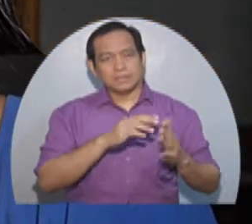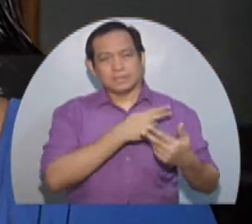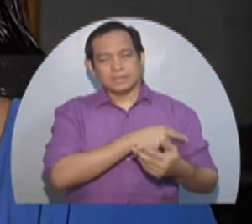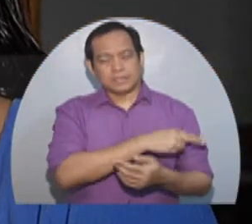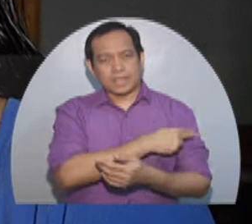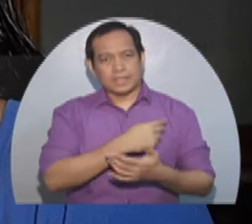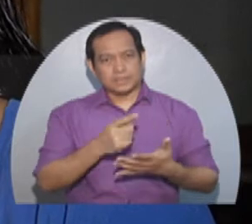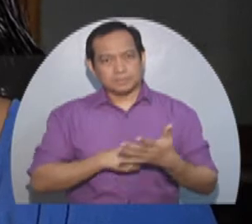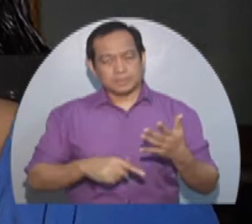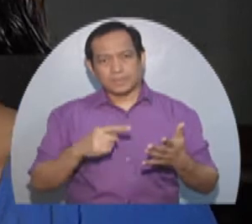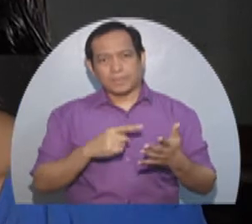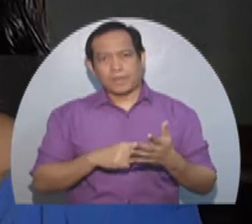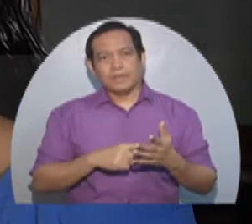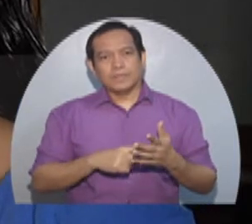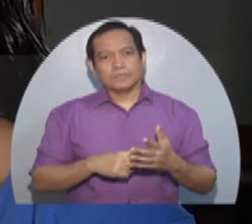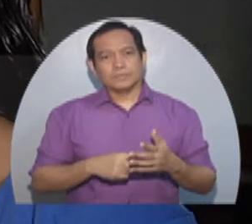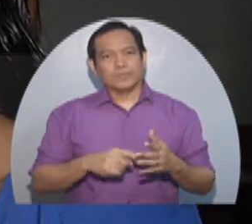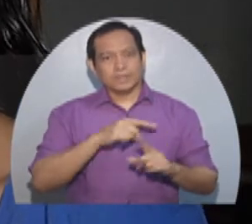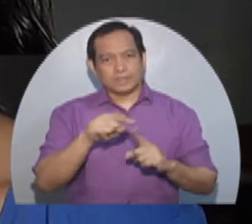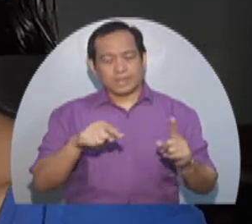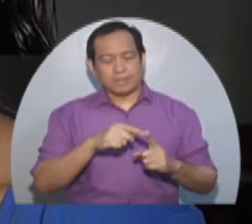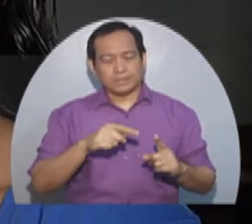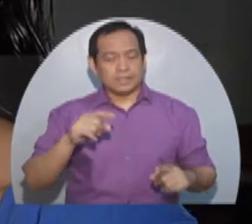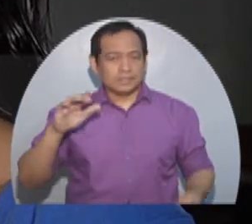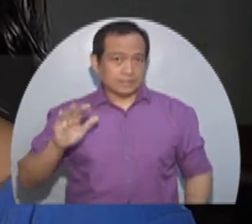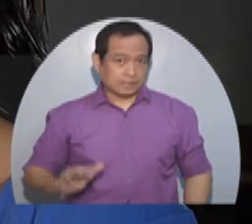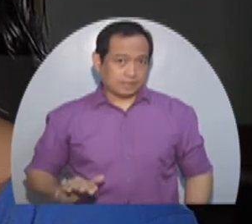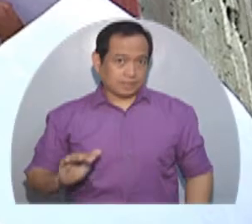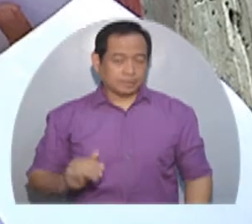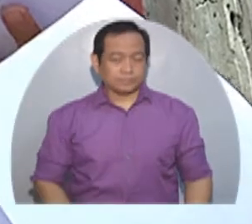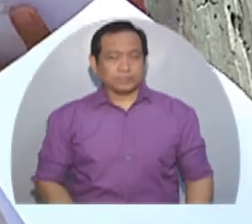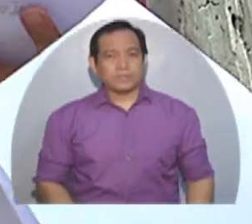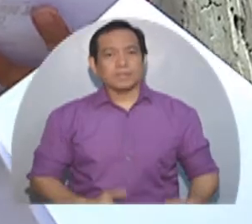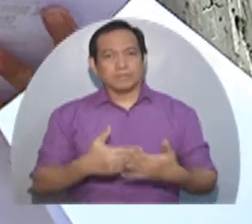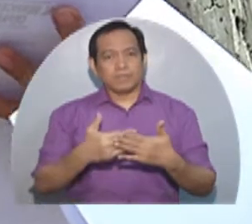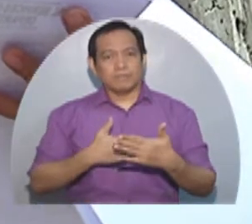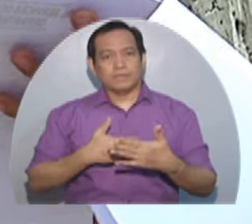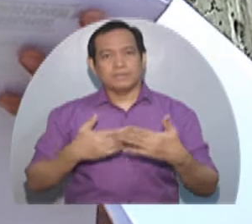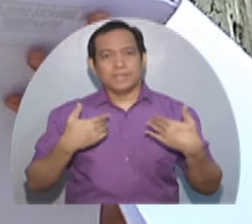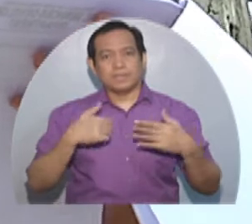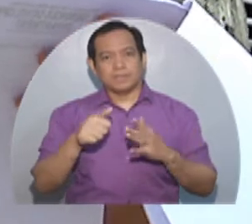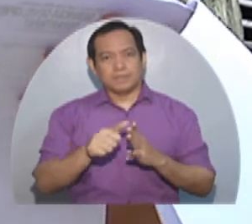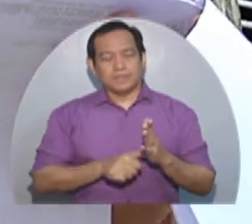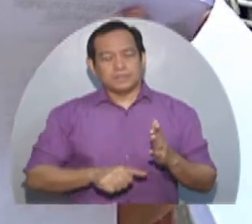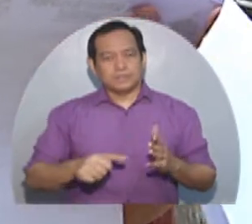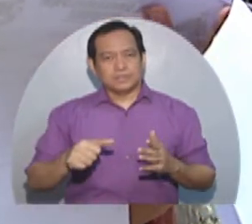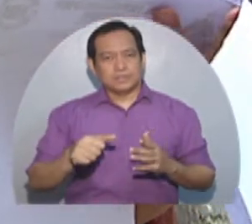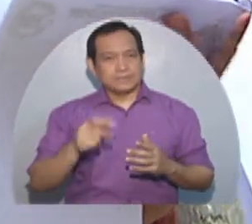noon, tsaka lagi po talaga ako ng ospital nung bata pa daw po ako. Bago ma-operahan si